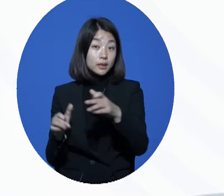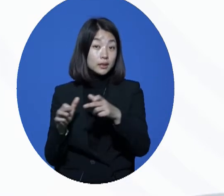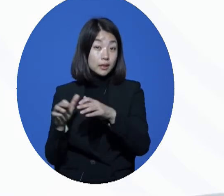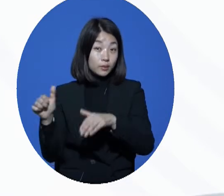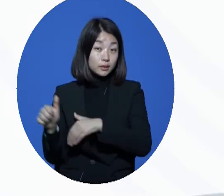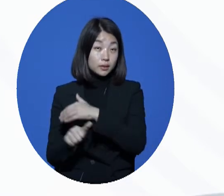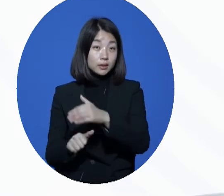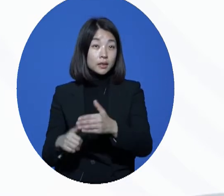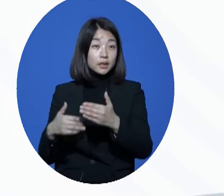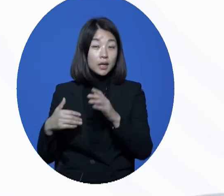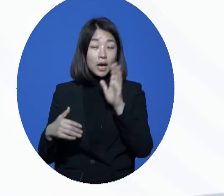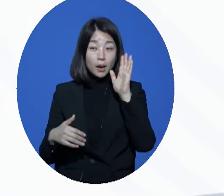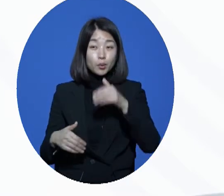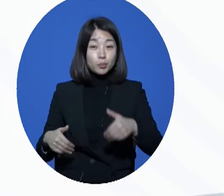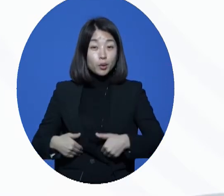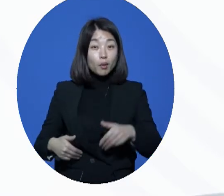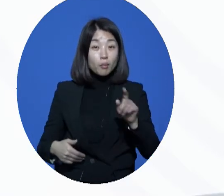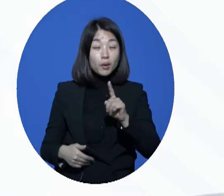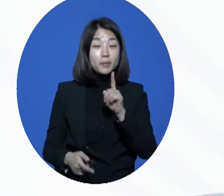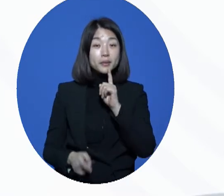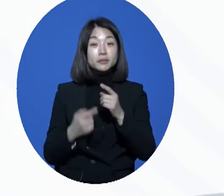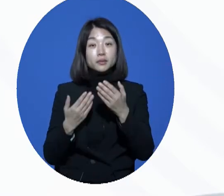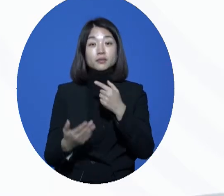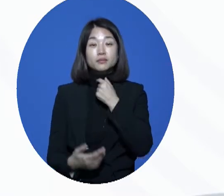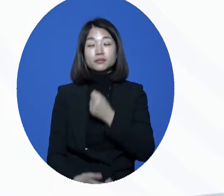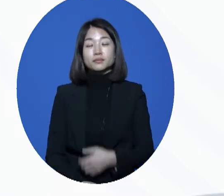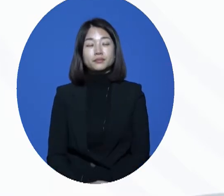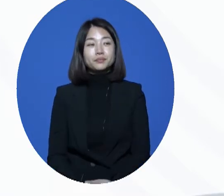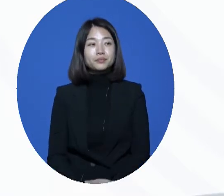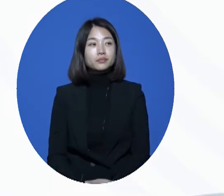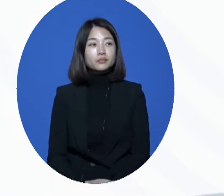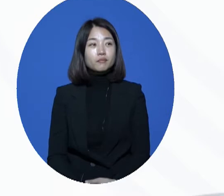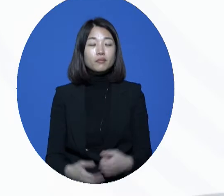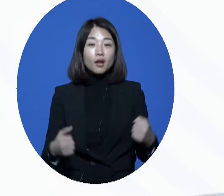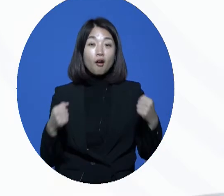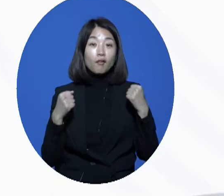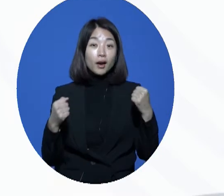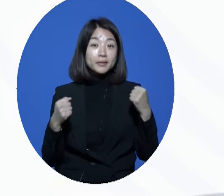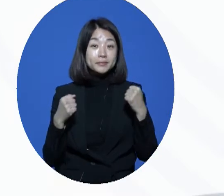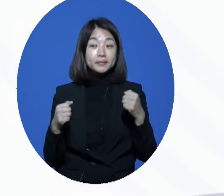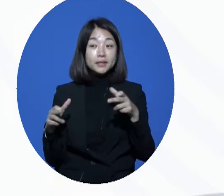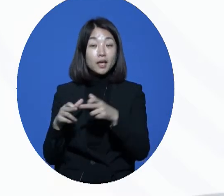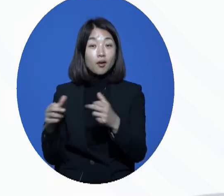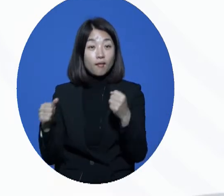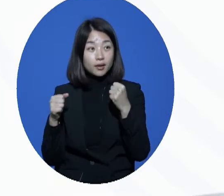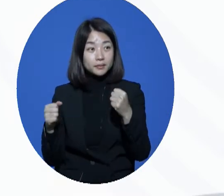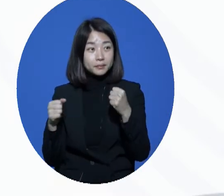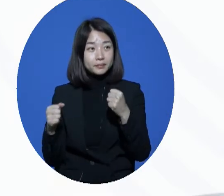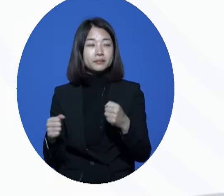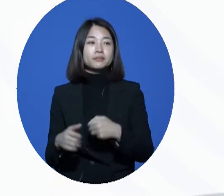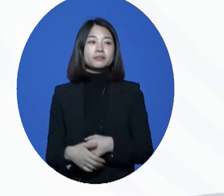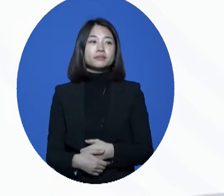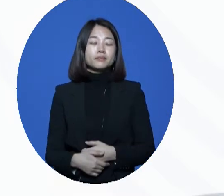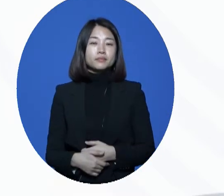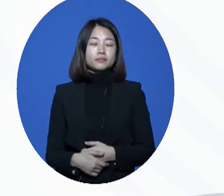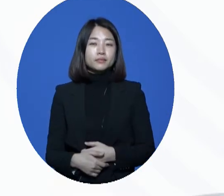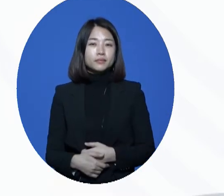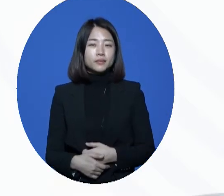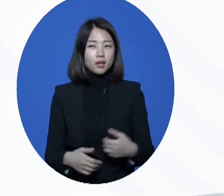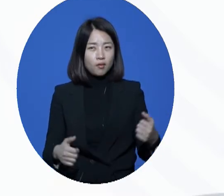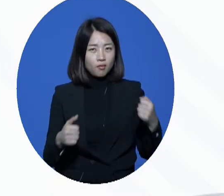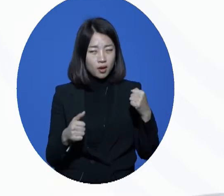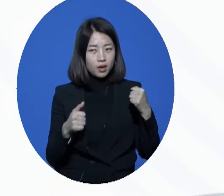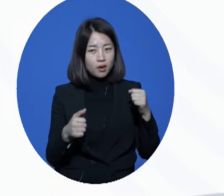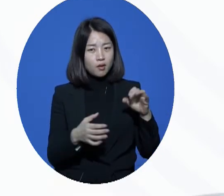당장 진행이 되어야 될 것들에 대해서 간략하게 말씀드리고 싶습니다. 건강권 분야에 대해서는 감염병 관련된 정보